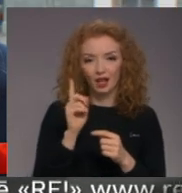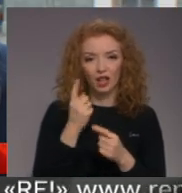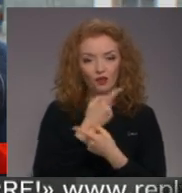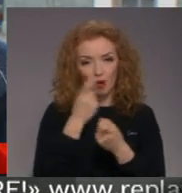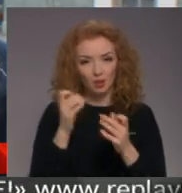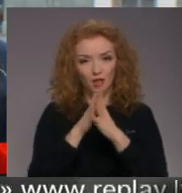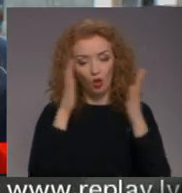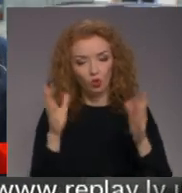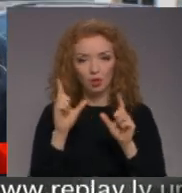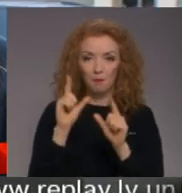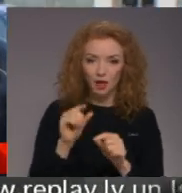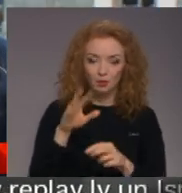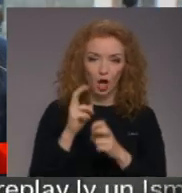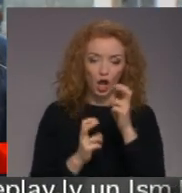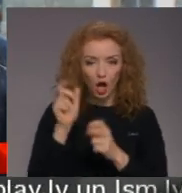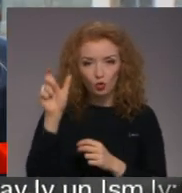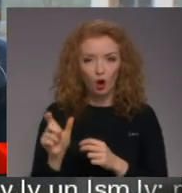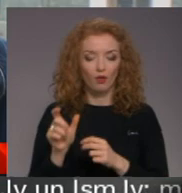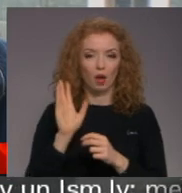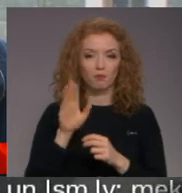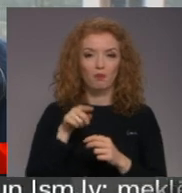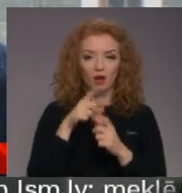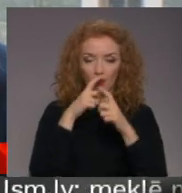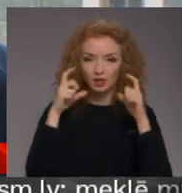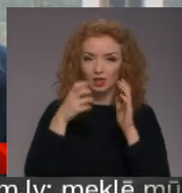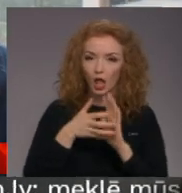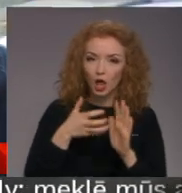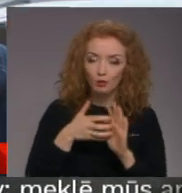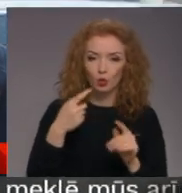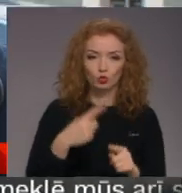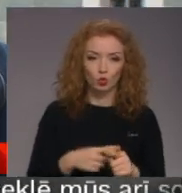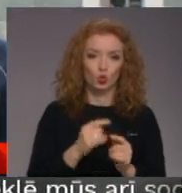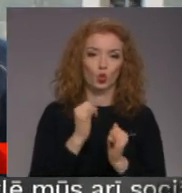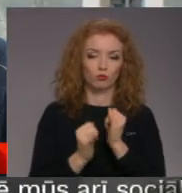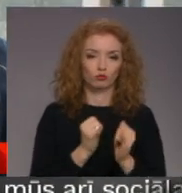visu informāciju par pašu masku un par tās lietošanu un par tās kopšanu. Tas ir galvenais kritērijs.